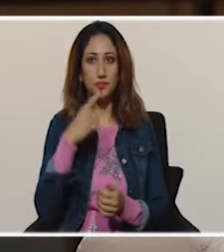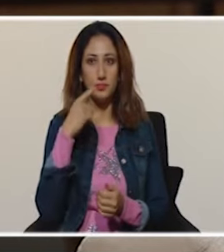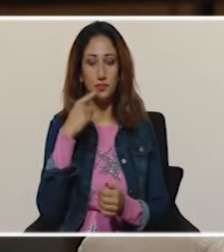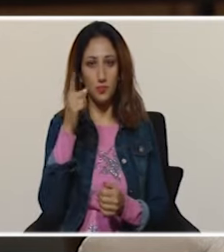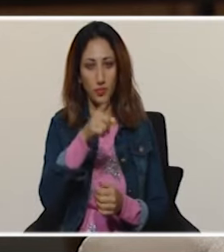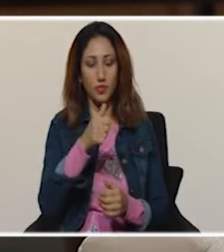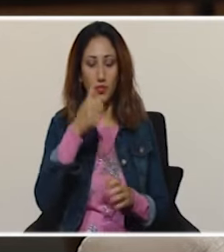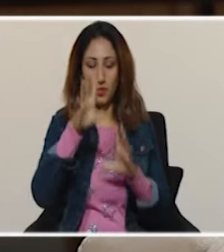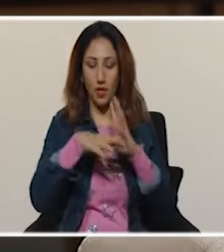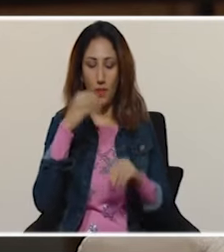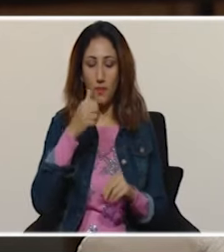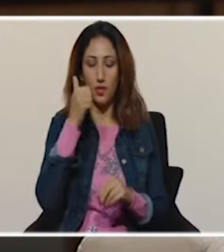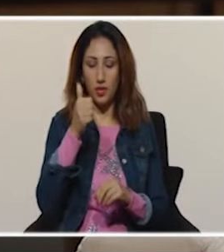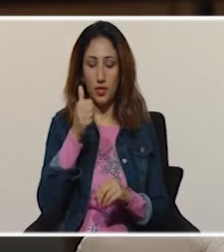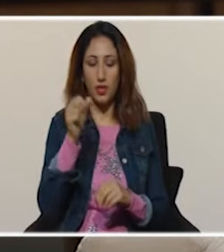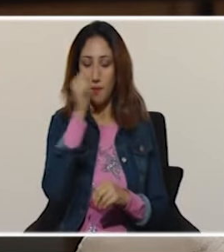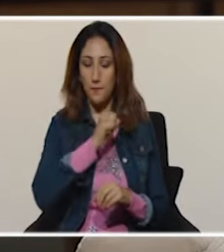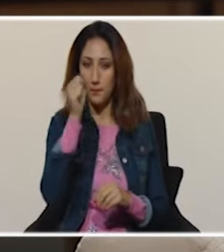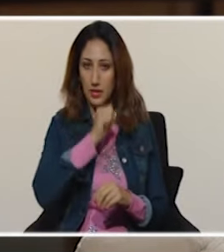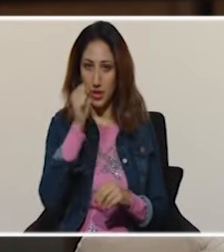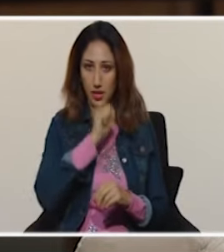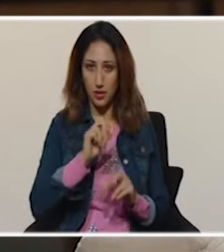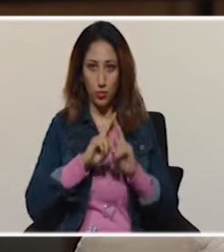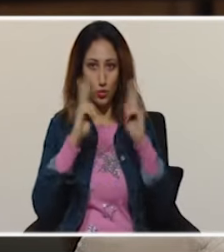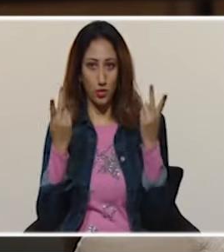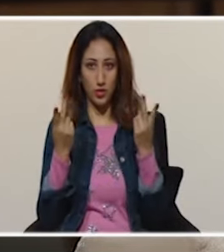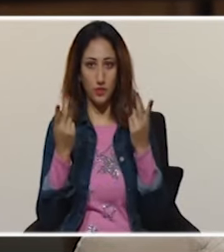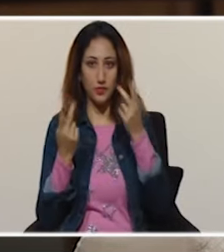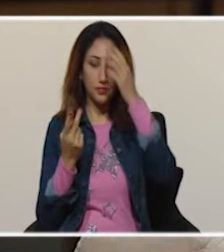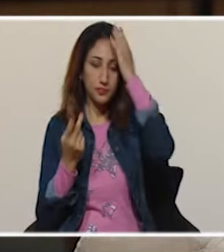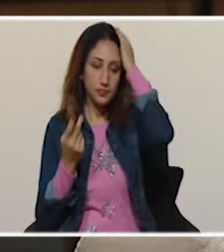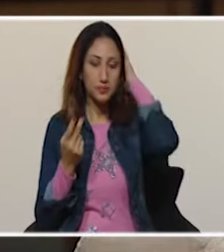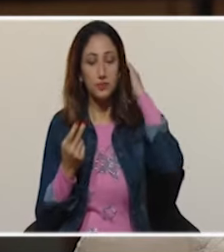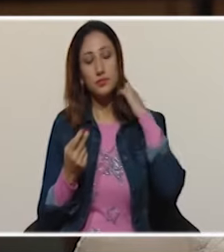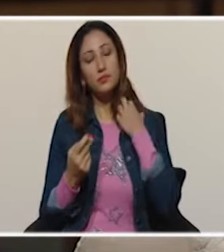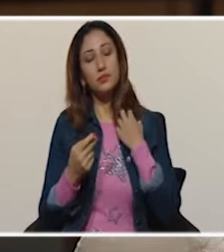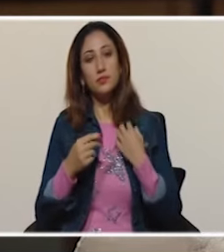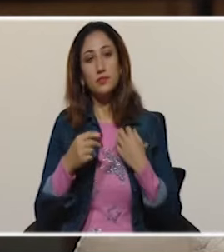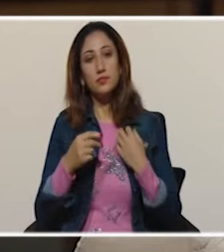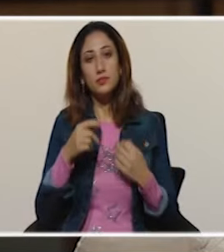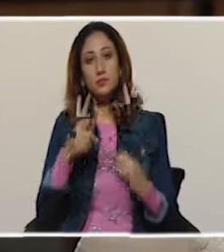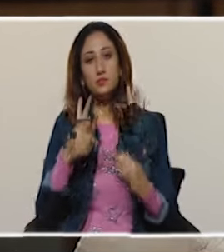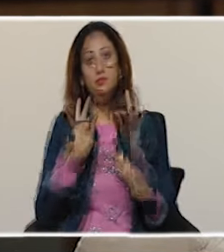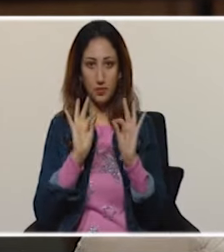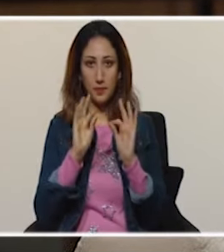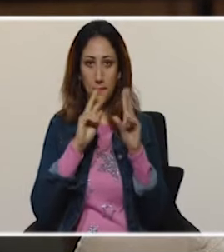الطراز الاول، ومغنيه بس باسلوب مختلف. هي الحقيقه